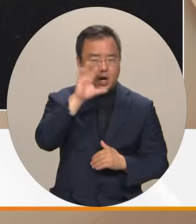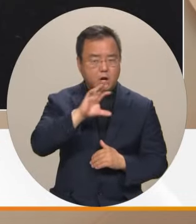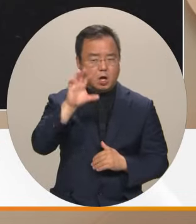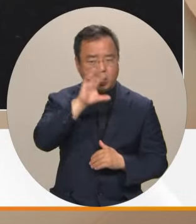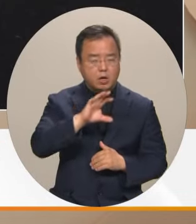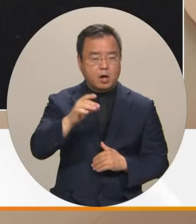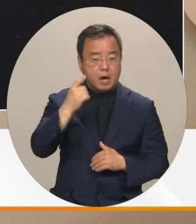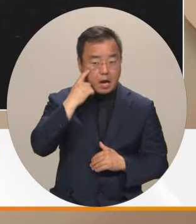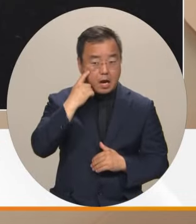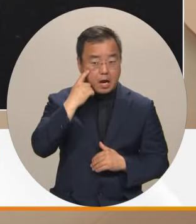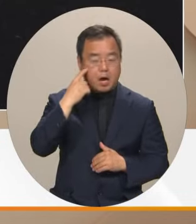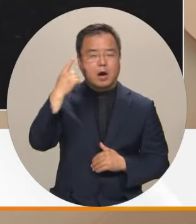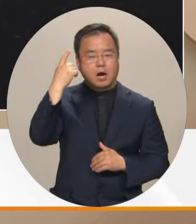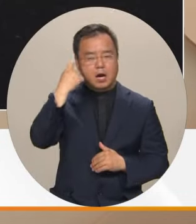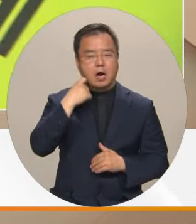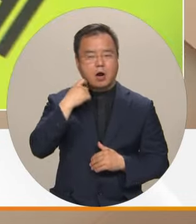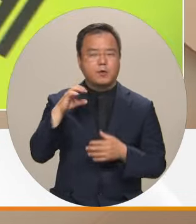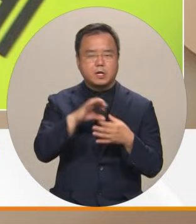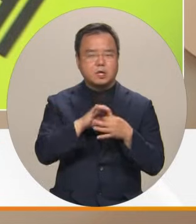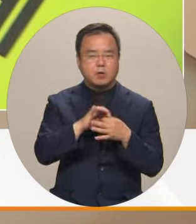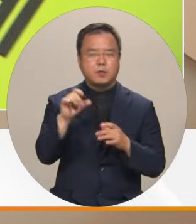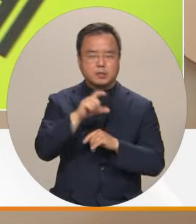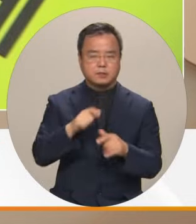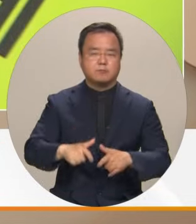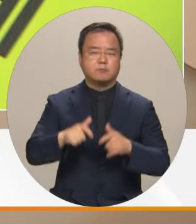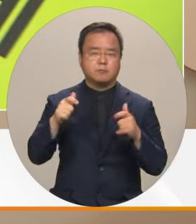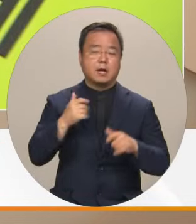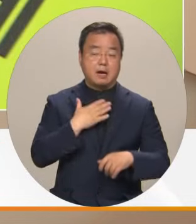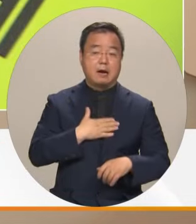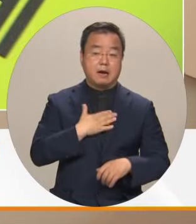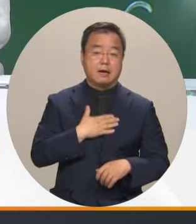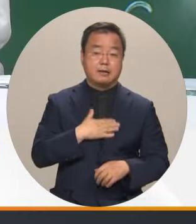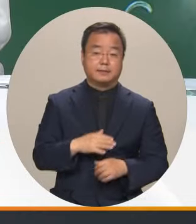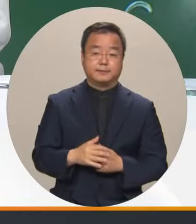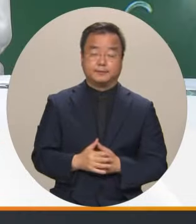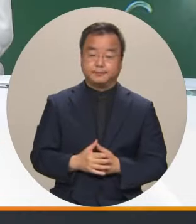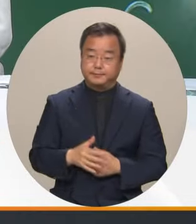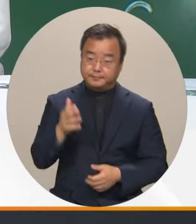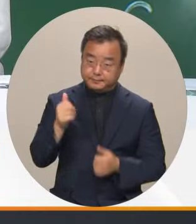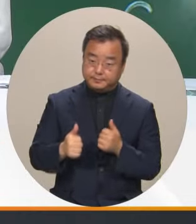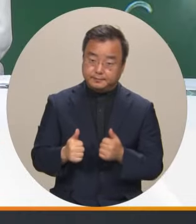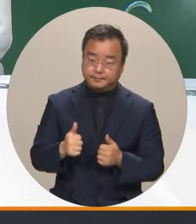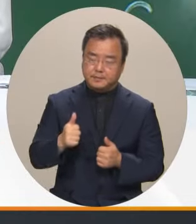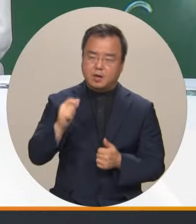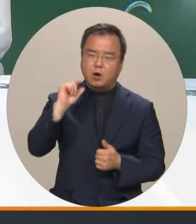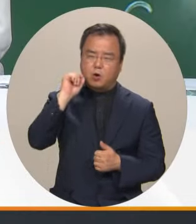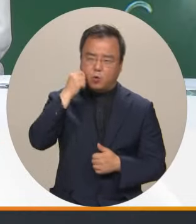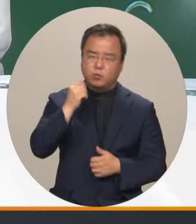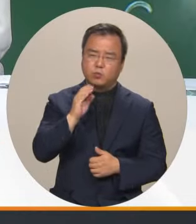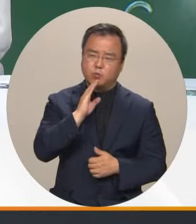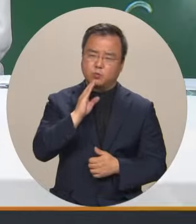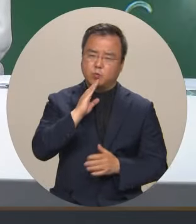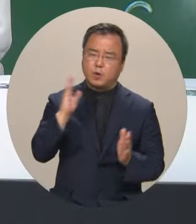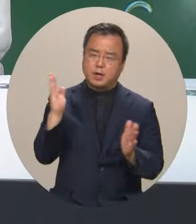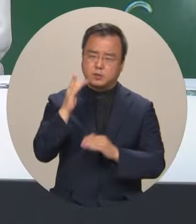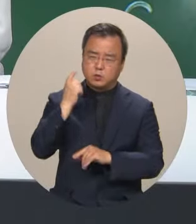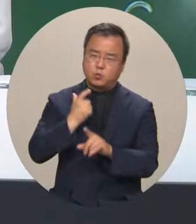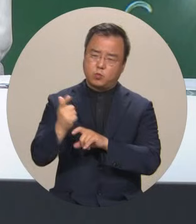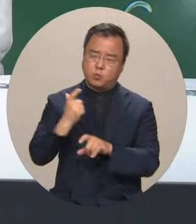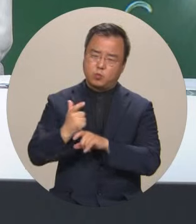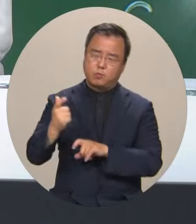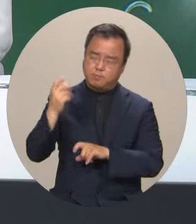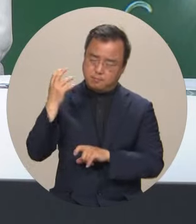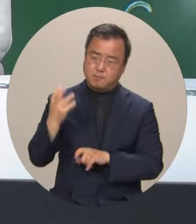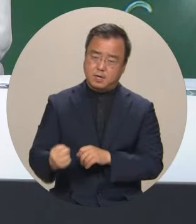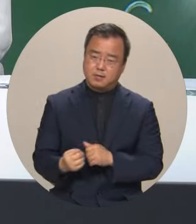그 체감 연계를 더 크게 느낄 수 수 있지 않을까 생각합니다네 시험이 만만치는 않았기 때문에 학생들 고민이 또 여러 가지로 깊을 것